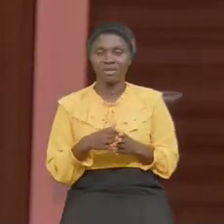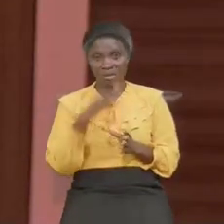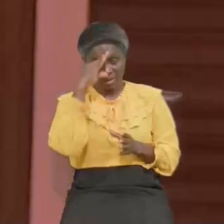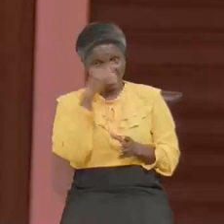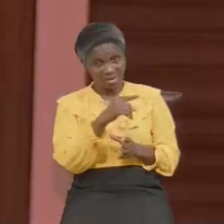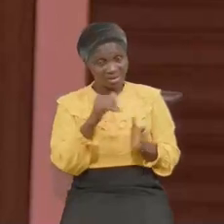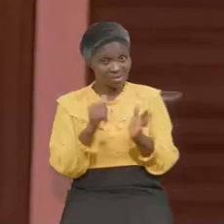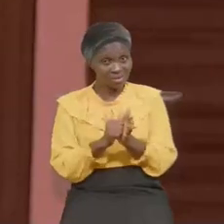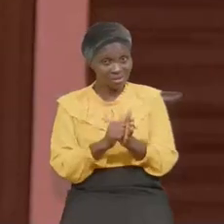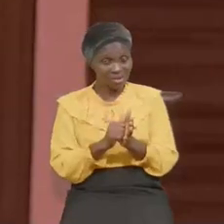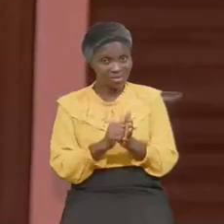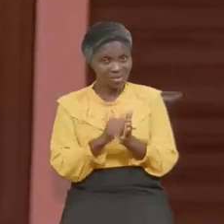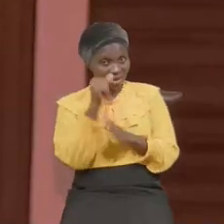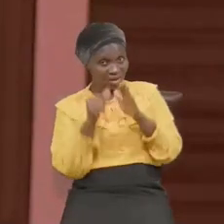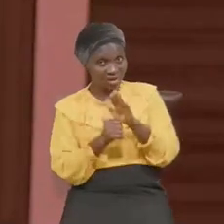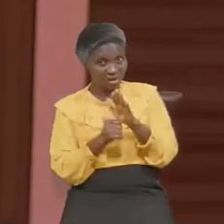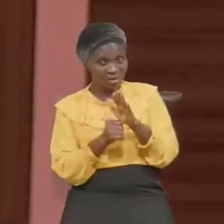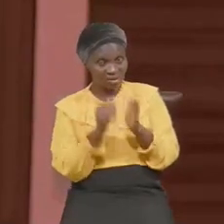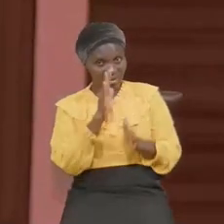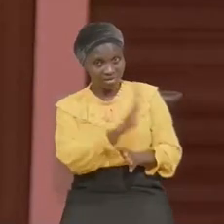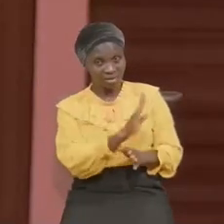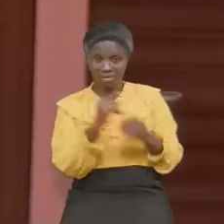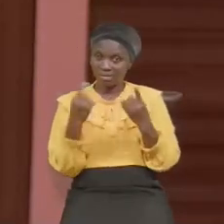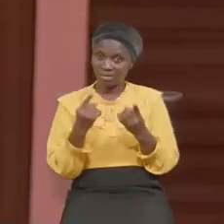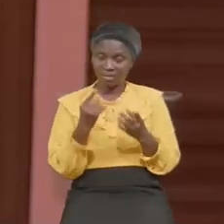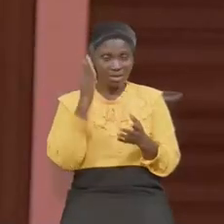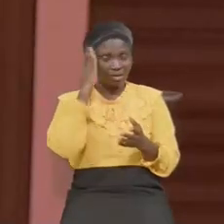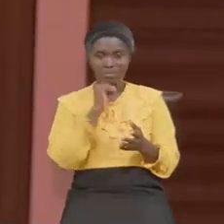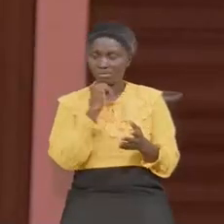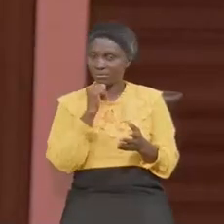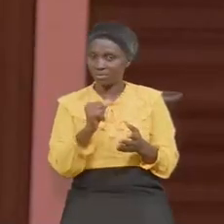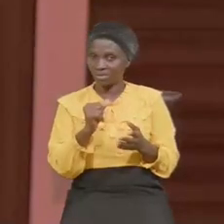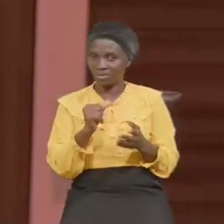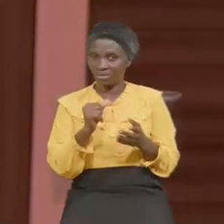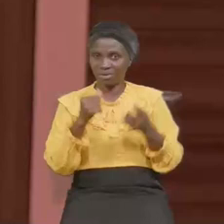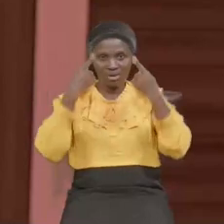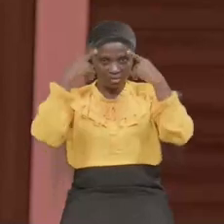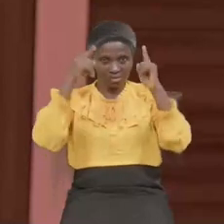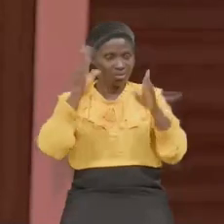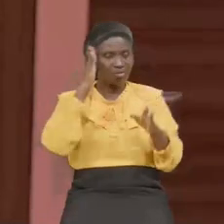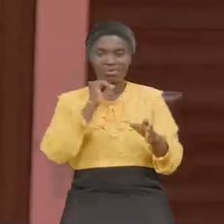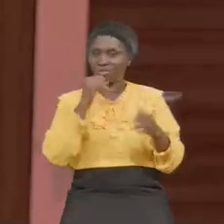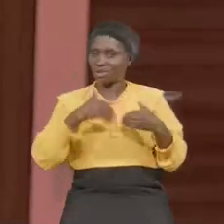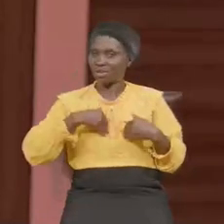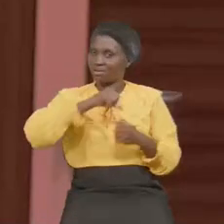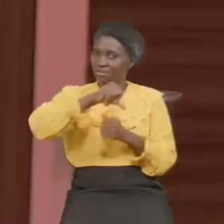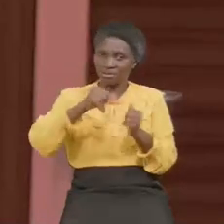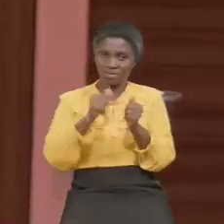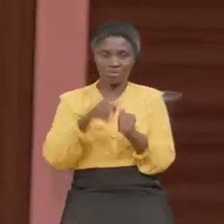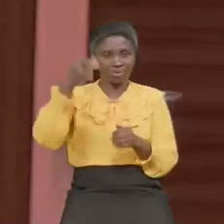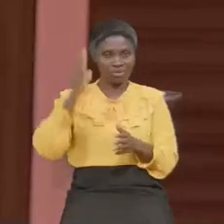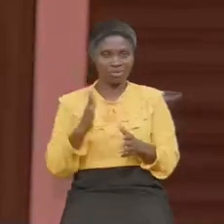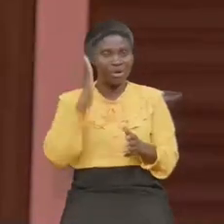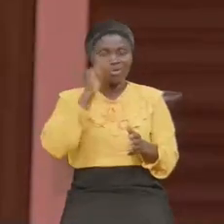qui cache ses péchés, ne peut pas prospérer. Il ne pourra pas avoir la communion avec Dieu. Il ne peut pas avoir la